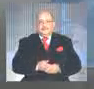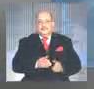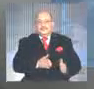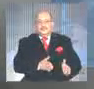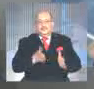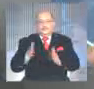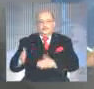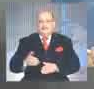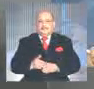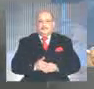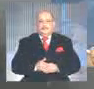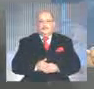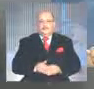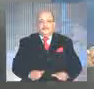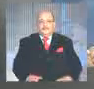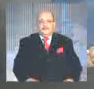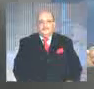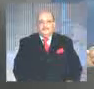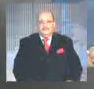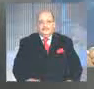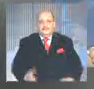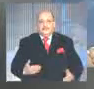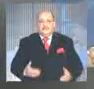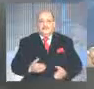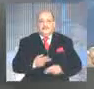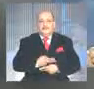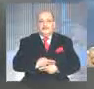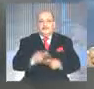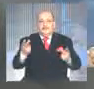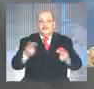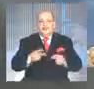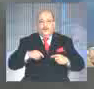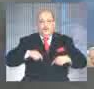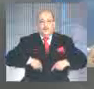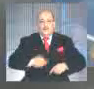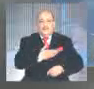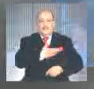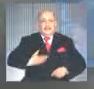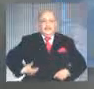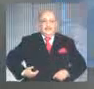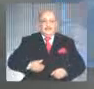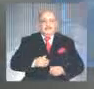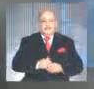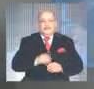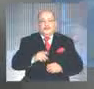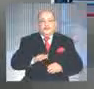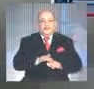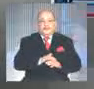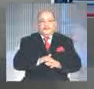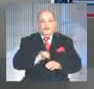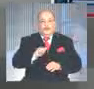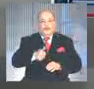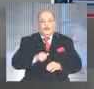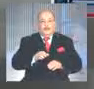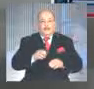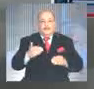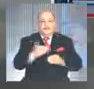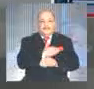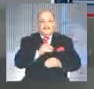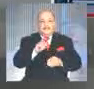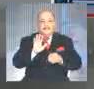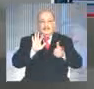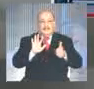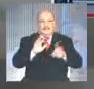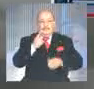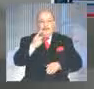وفي ختام هذه النشرة نورد هذا البلاغ لوزارة الداخلية الذي جاء فيه أنه بمناسبة إحياء الذكرى 61 لاغتيال